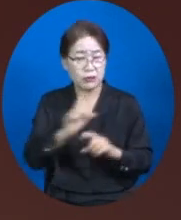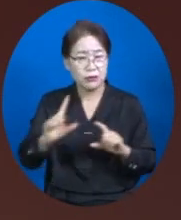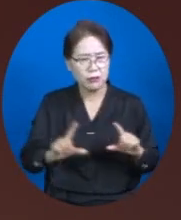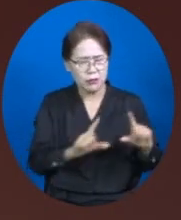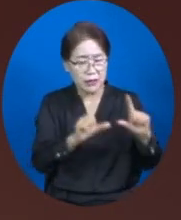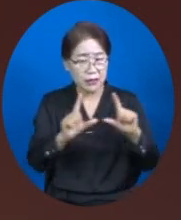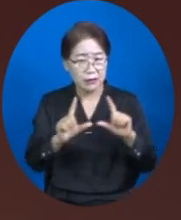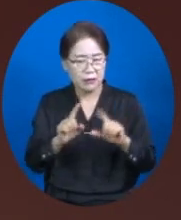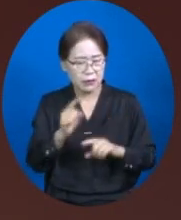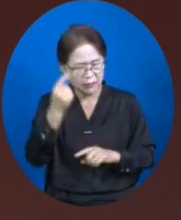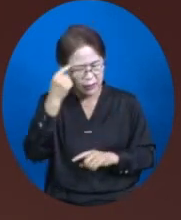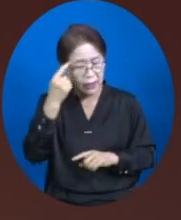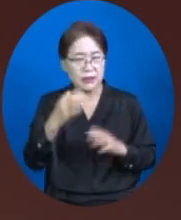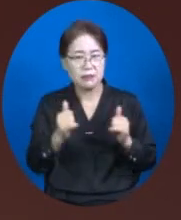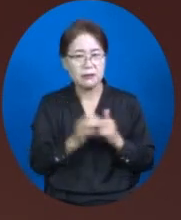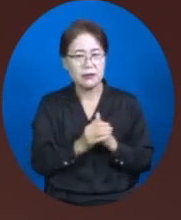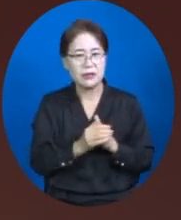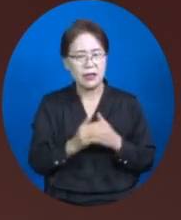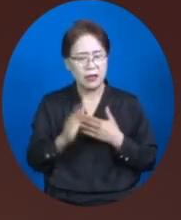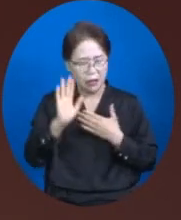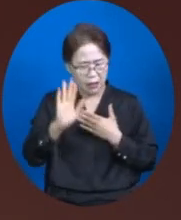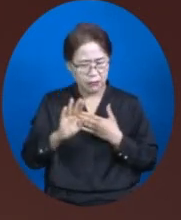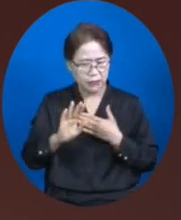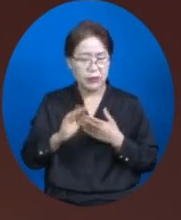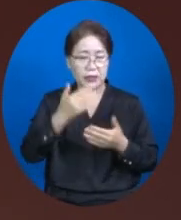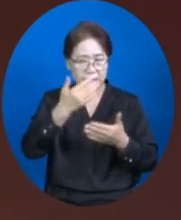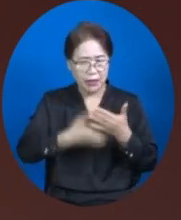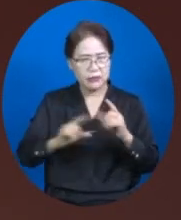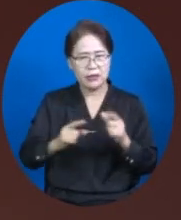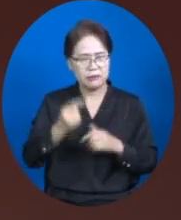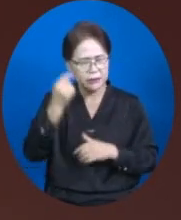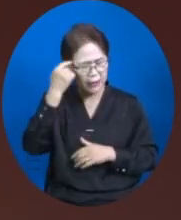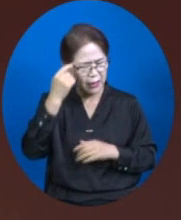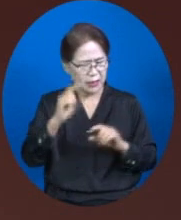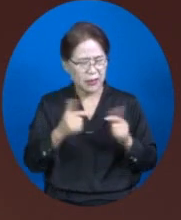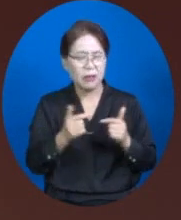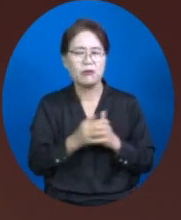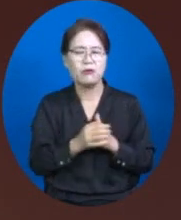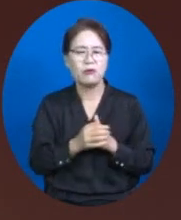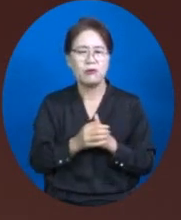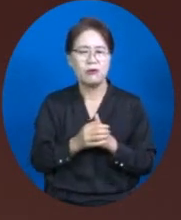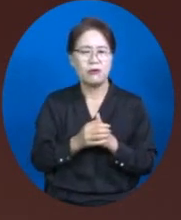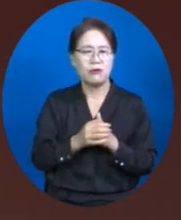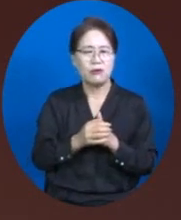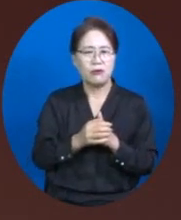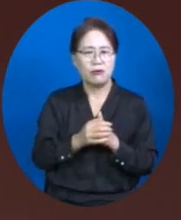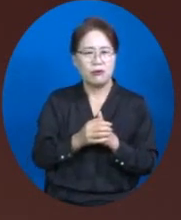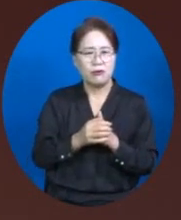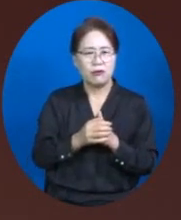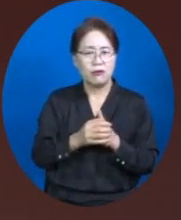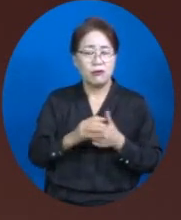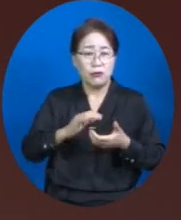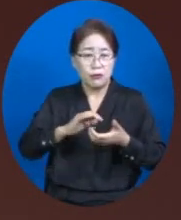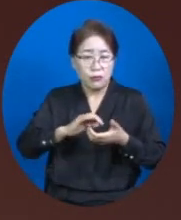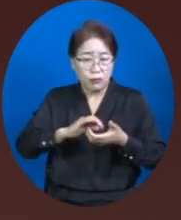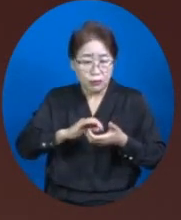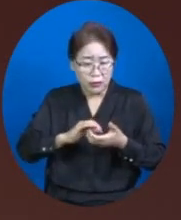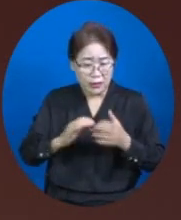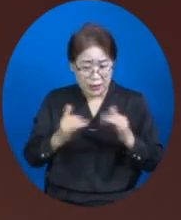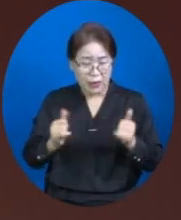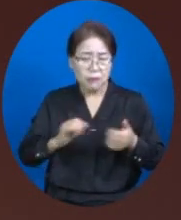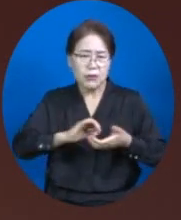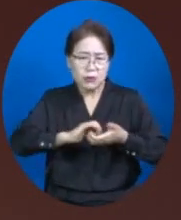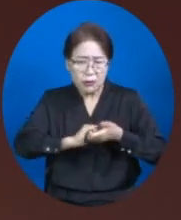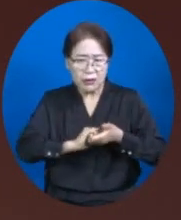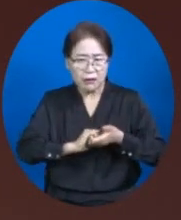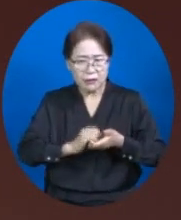사람은 자신의 인생의 날을 계수하지 않아요 자신의 요한은 존재라는 사실을 깨닫는 자만이 인생의